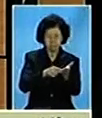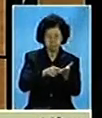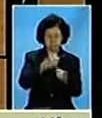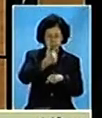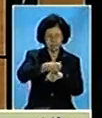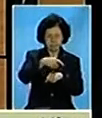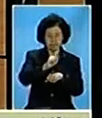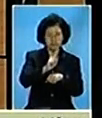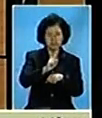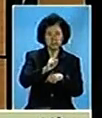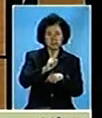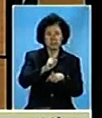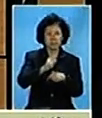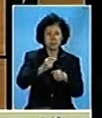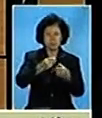าในร่างของ